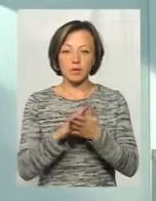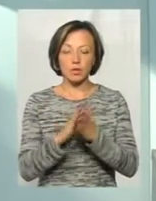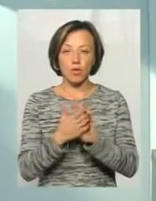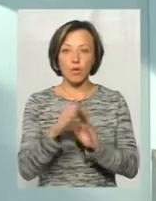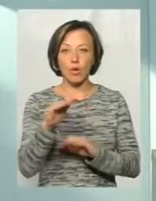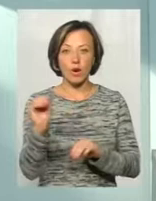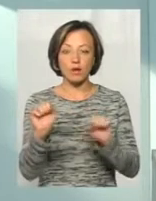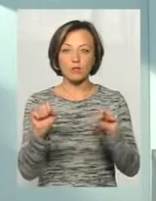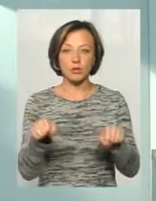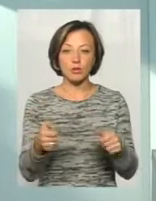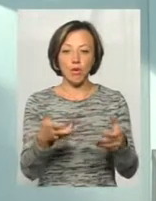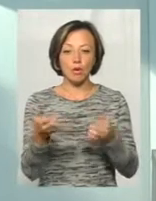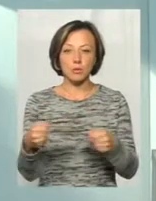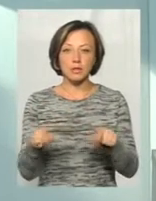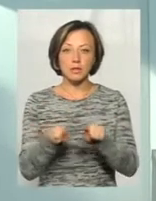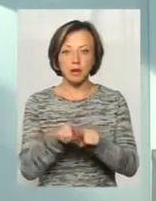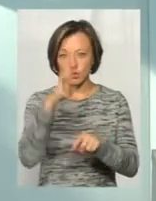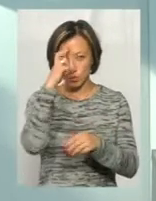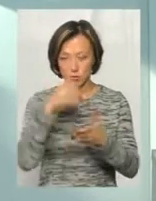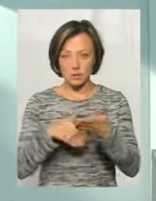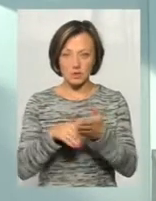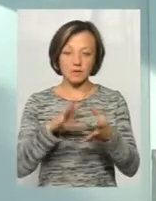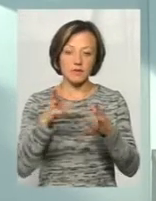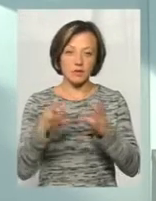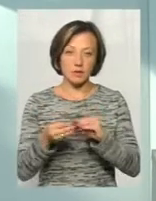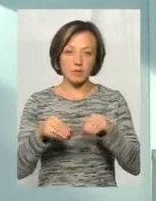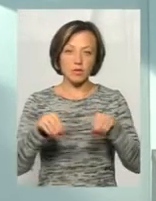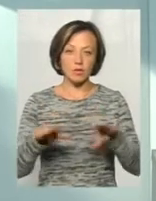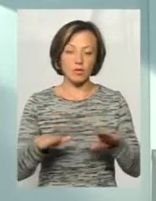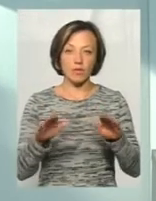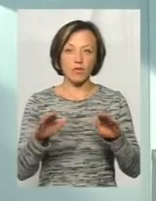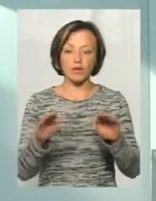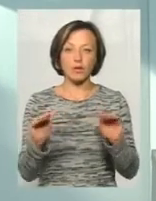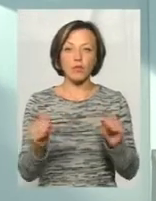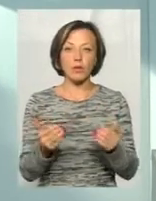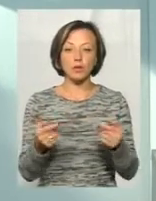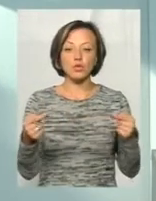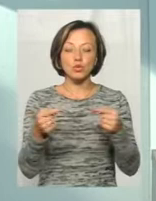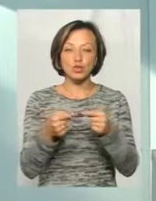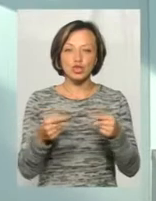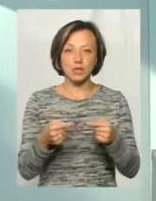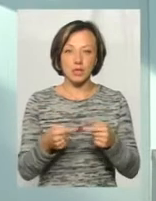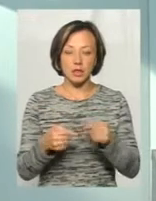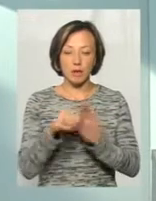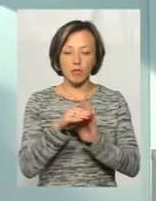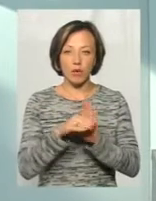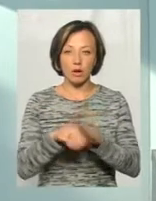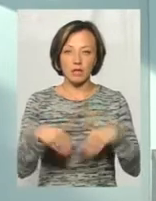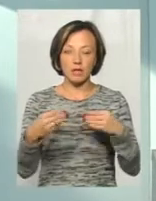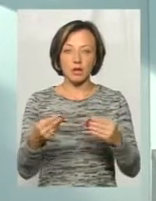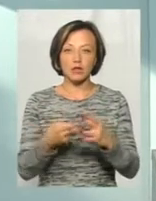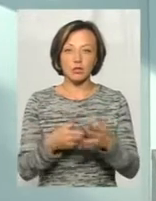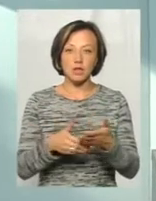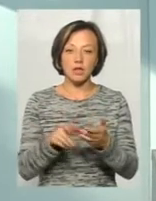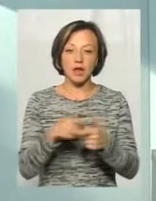можна отримати також субсидію. А в цілому постанова обмежила, уточнила, скажімо так, порядок надання субсидій